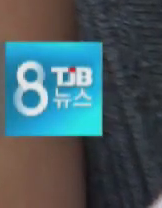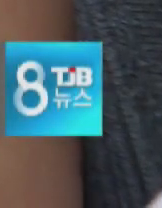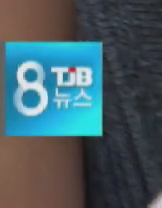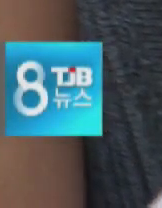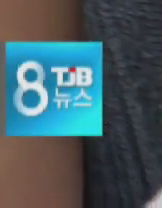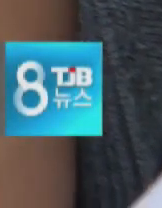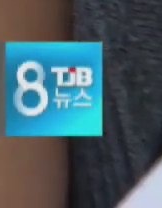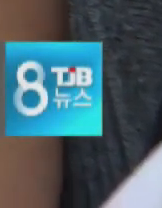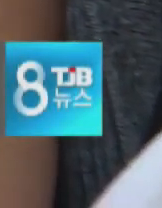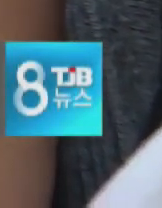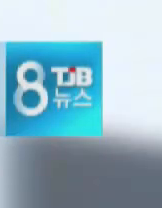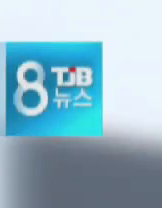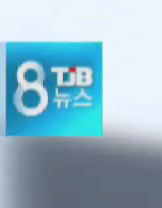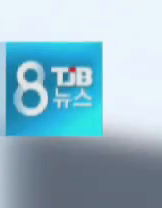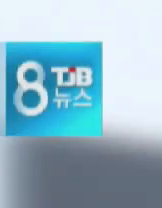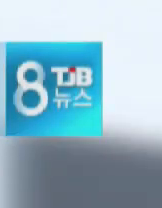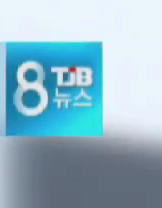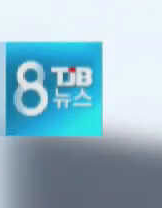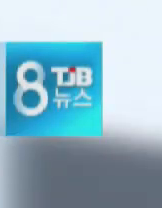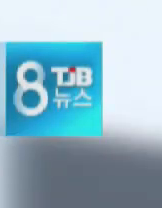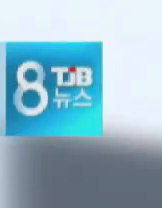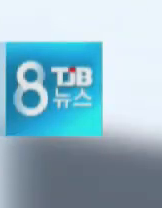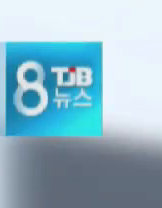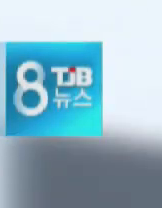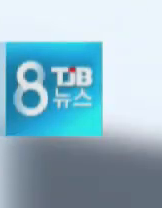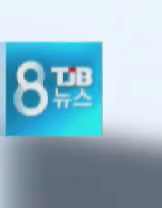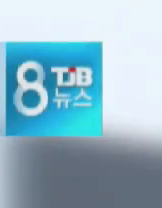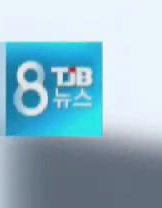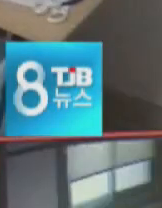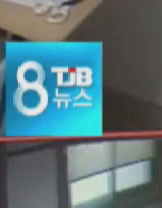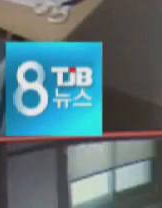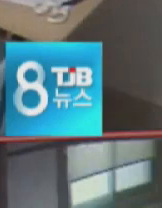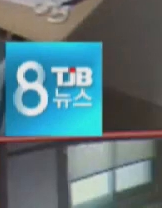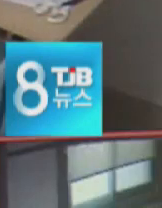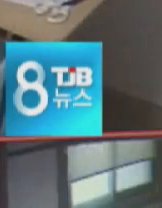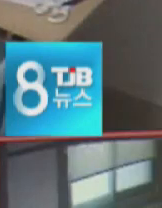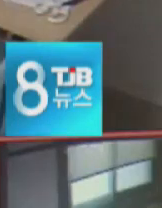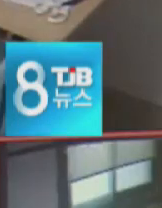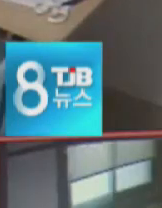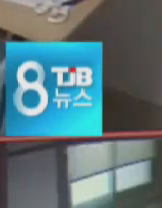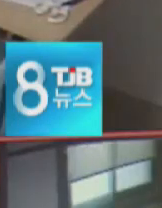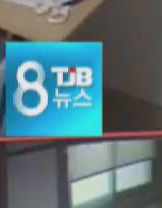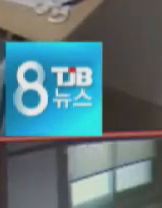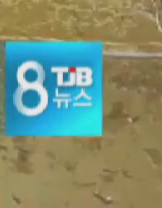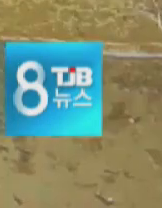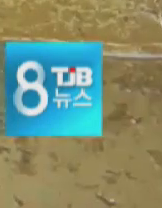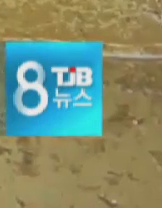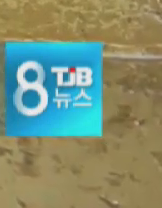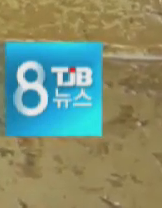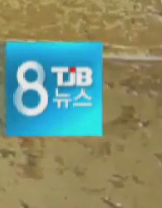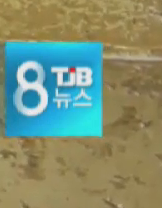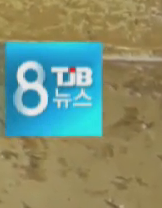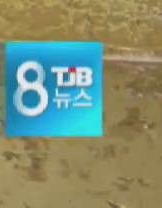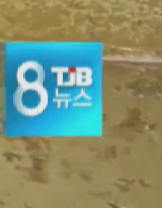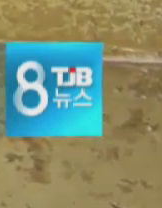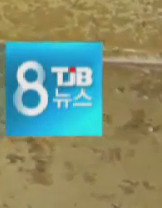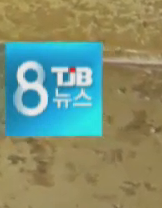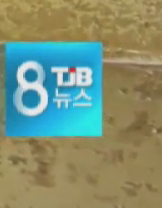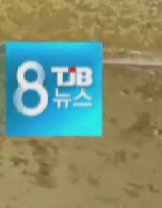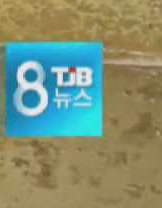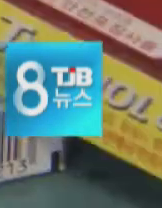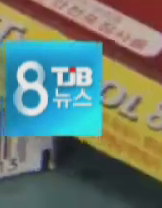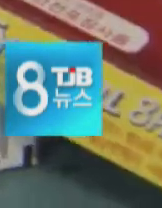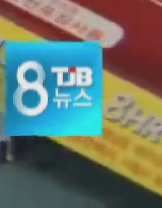대전의 한 장애인 시설에서 아스트라제네카 백신을 맞은 30대가 실신했습니다. 여전한 불안감에 정부는 접종 후 타이레놀을 먹으라고